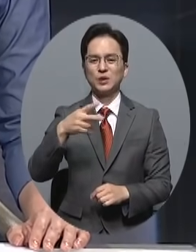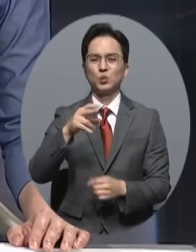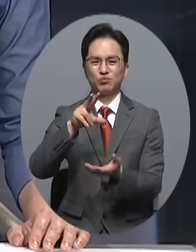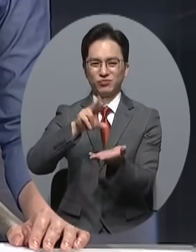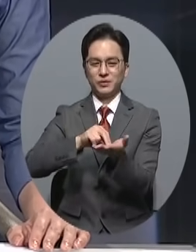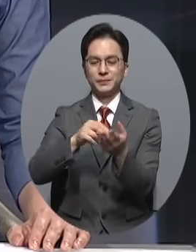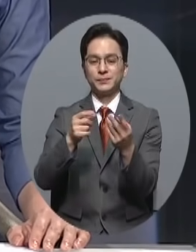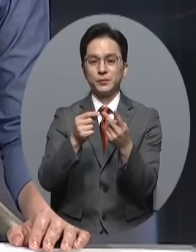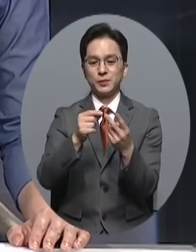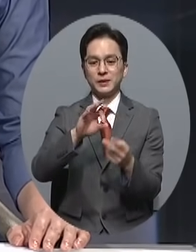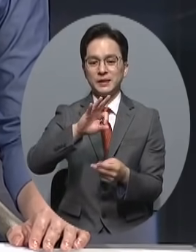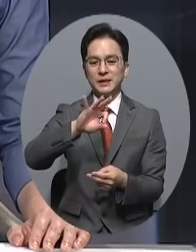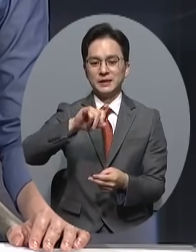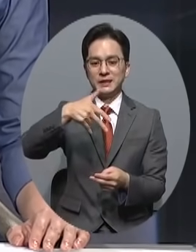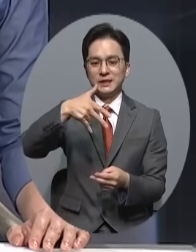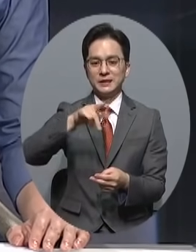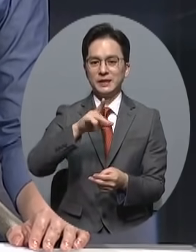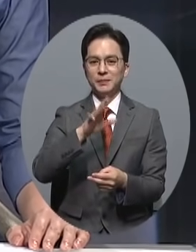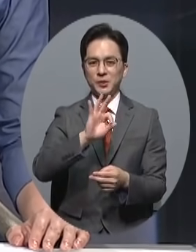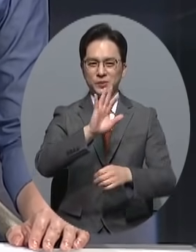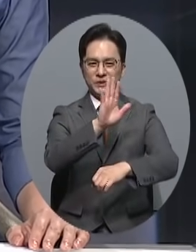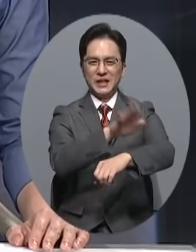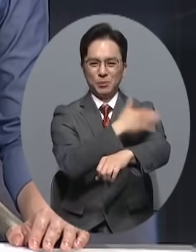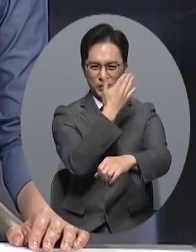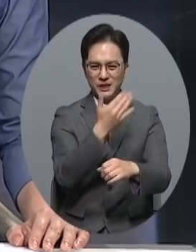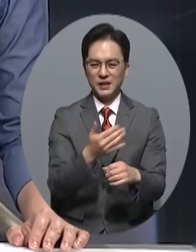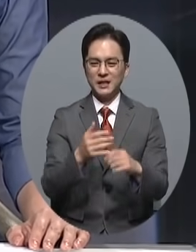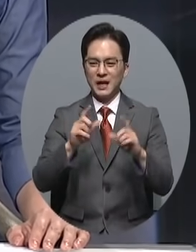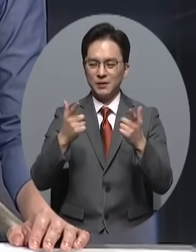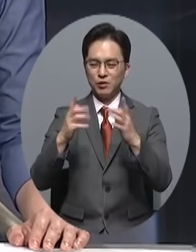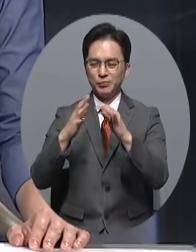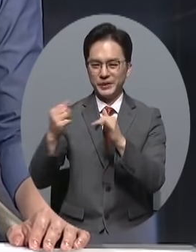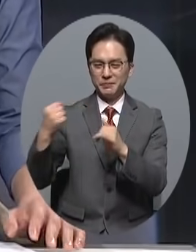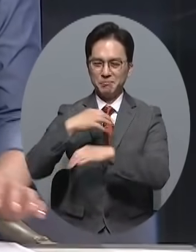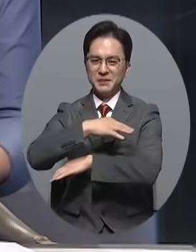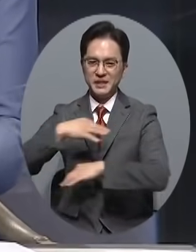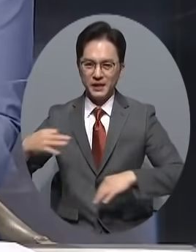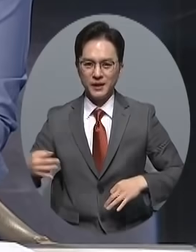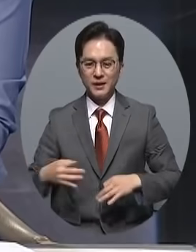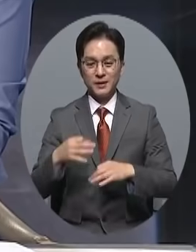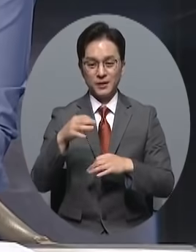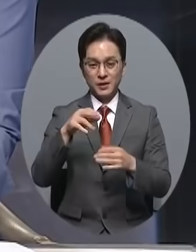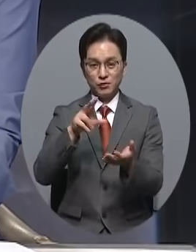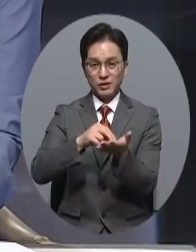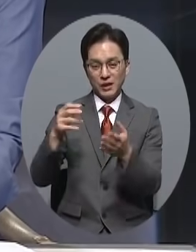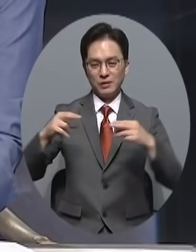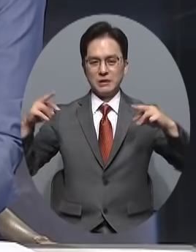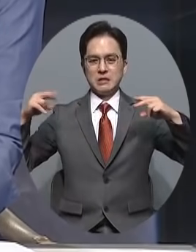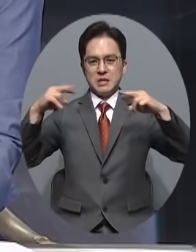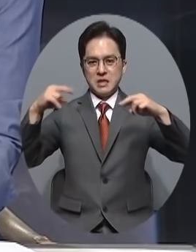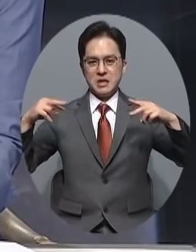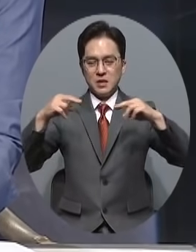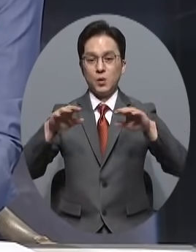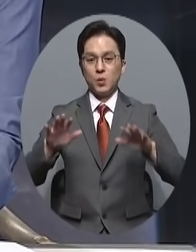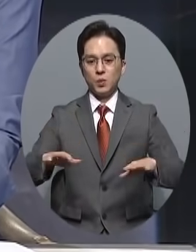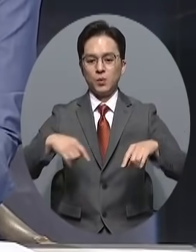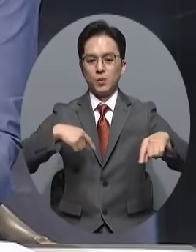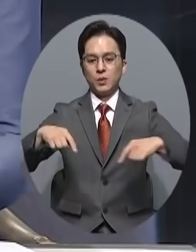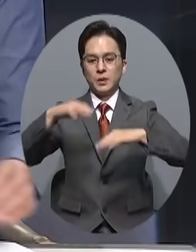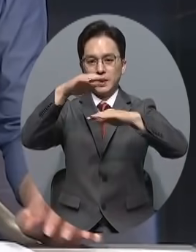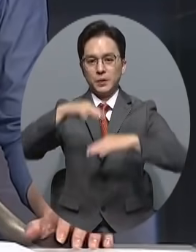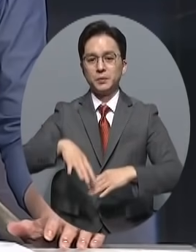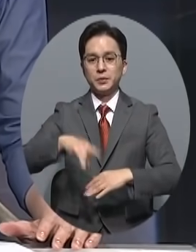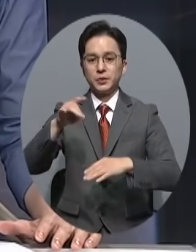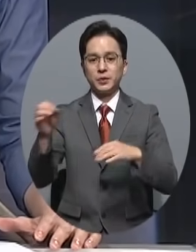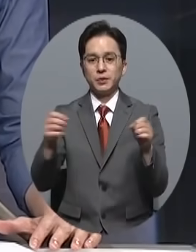이재명 지사를 향한 책임론과 국민의힘 게이트란 주장이 팽팽하게 맞섰습니다. 네, 최수영 정치평론가, 김두수 시대정신연구소